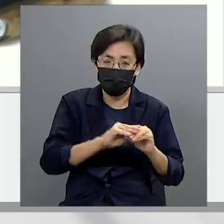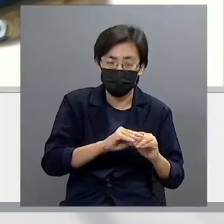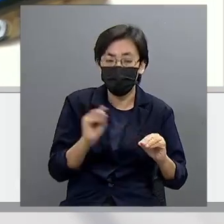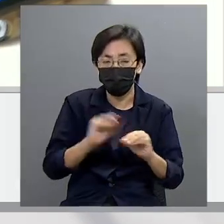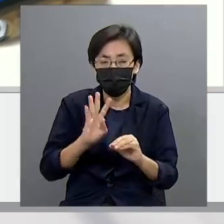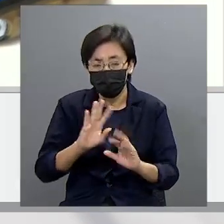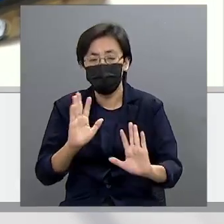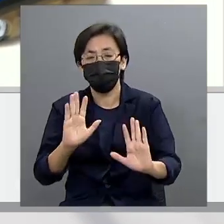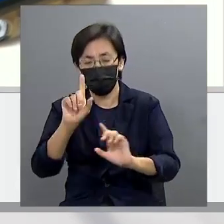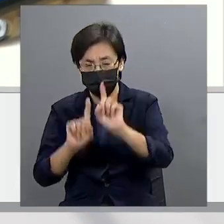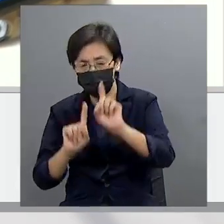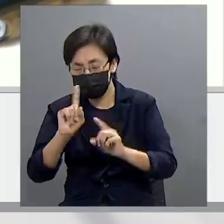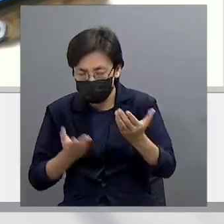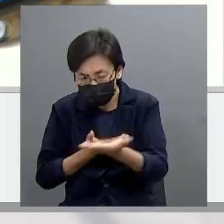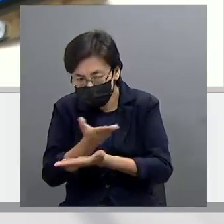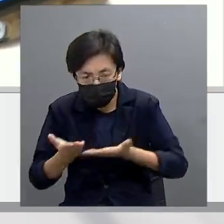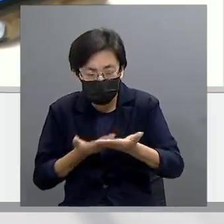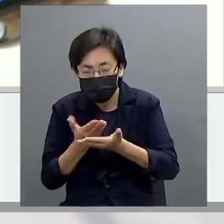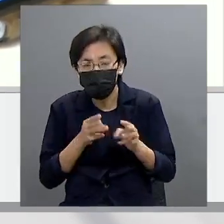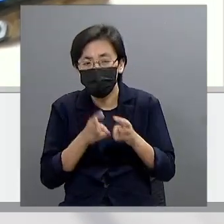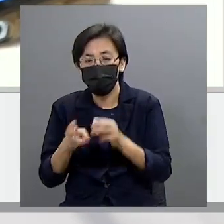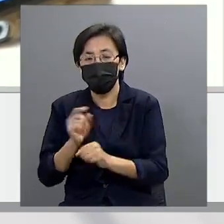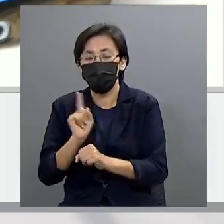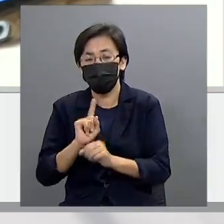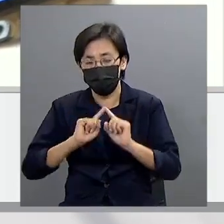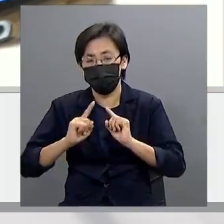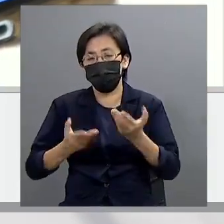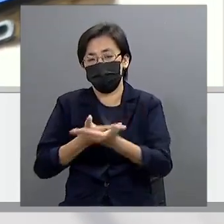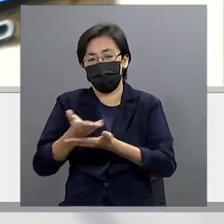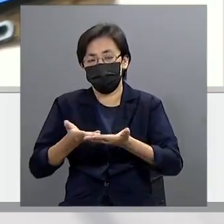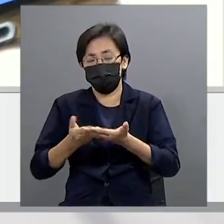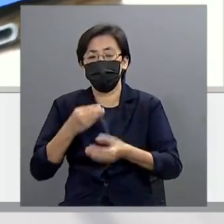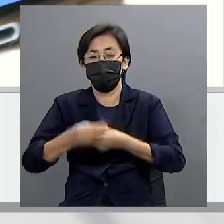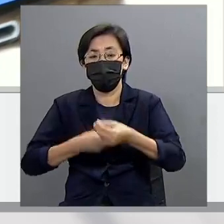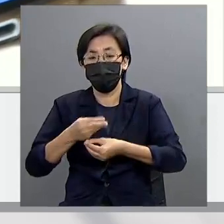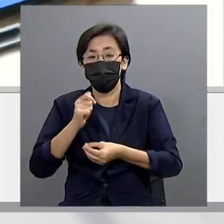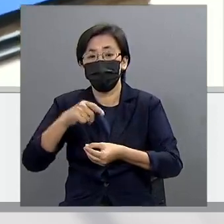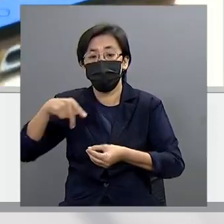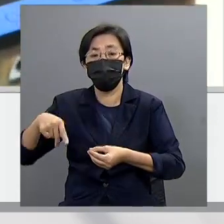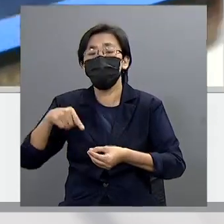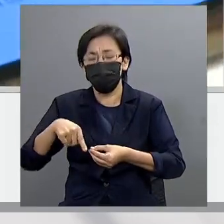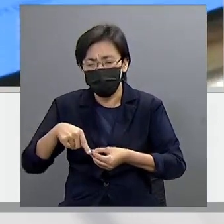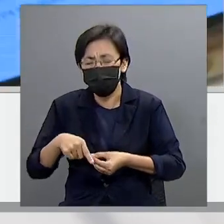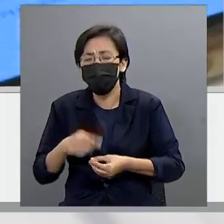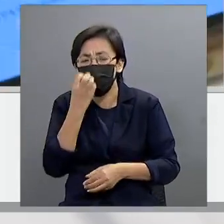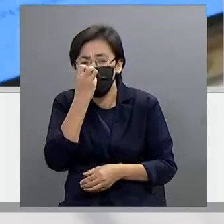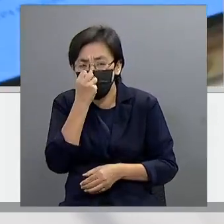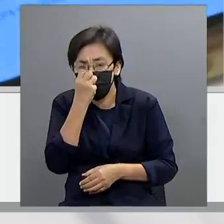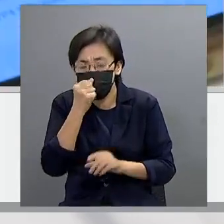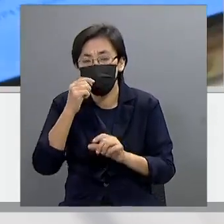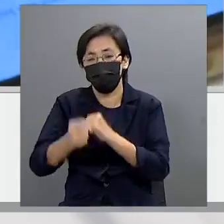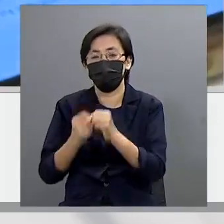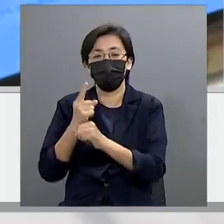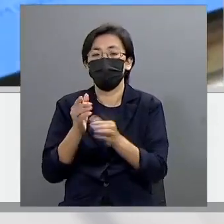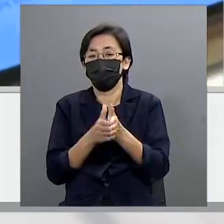นะคะว่าจะทำอย่างไรแต่ก็ย้ำเหมือนกันว่าการขายออนไลน์นี้จะใช้เวลาทดลองแค่ประมาณ1ปีเท่านั้นน่ะนะคะ